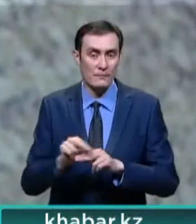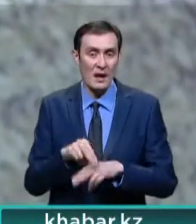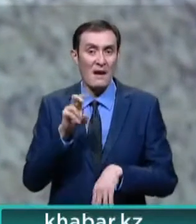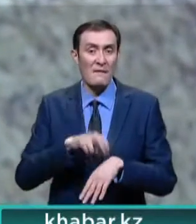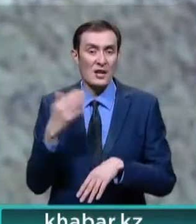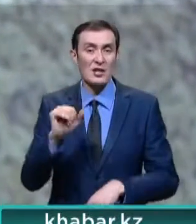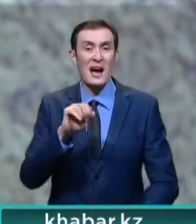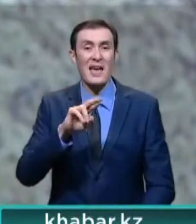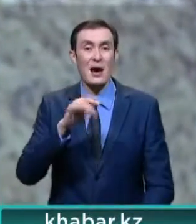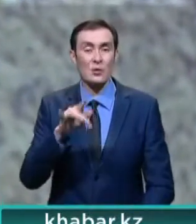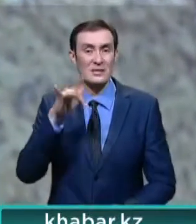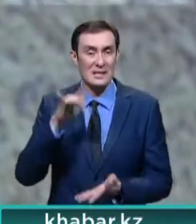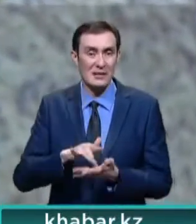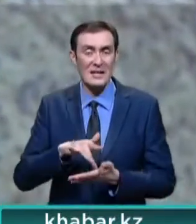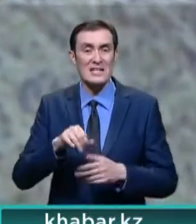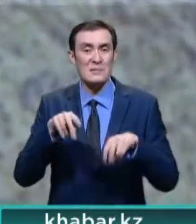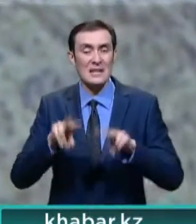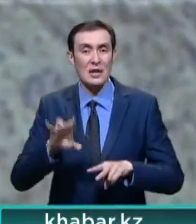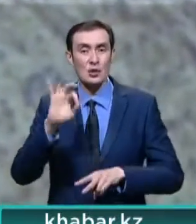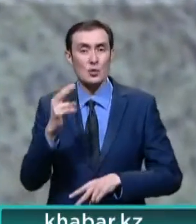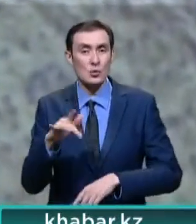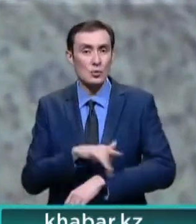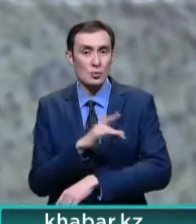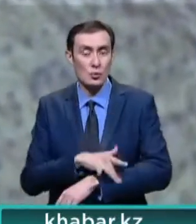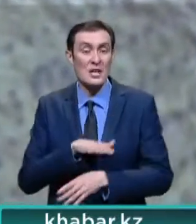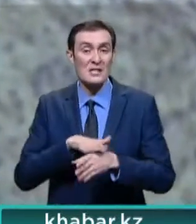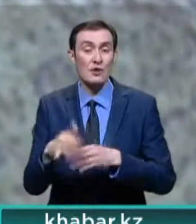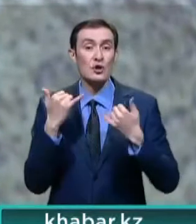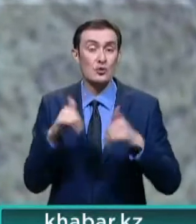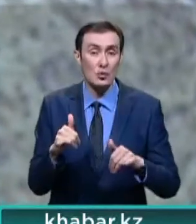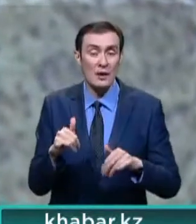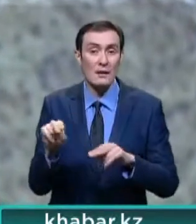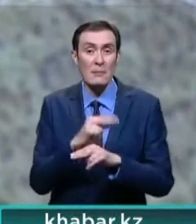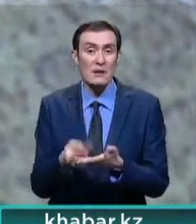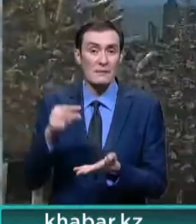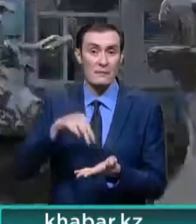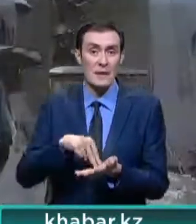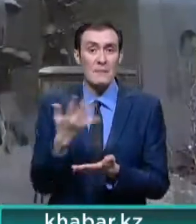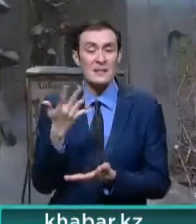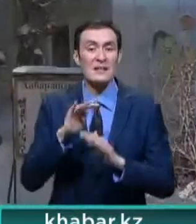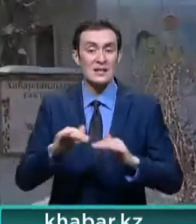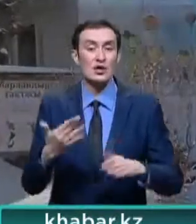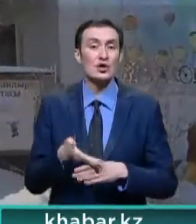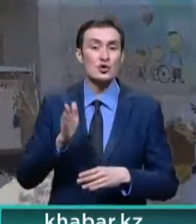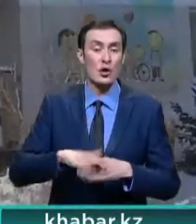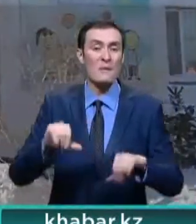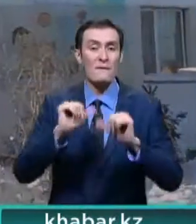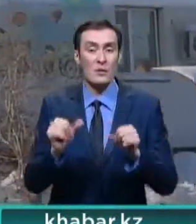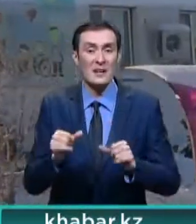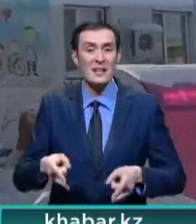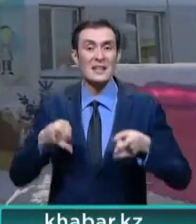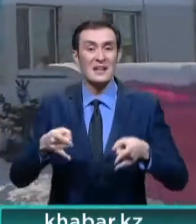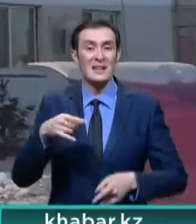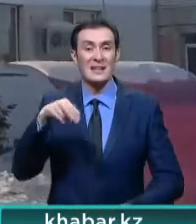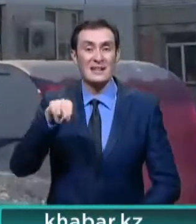Врачи Аягосского центра специальных социальных услуг совершили чудо и поставили на ноги 5 детей с тяжелыми формами ДЦП